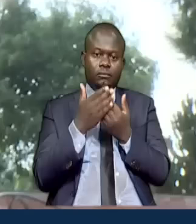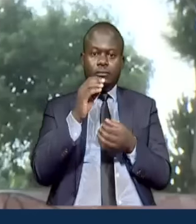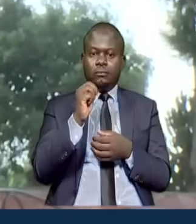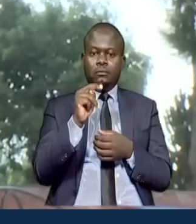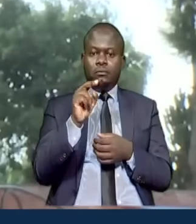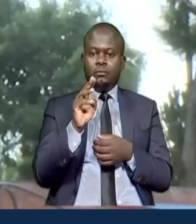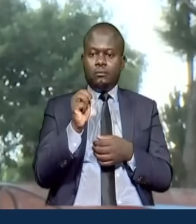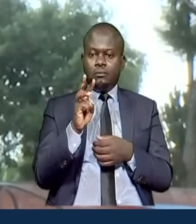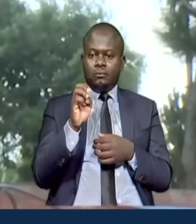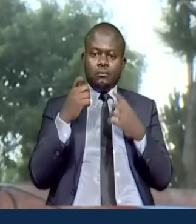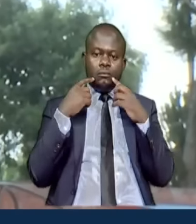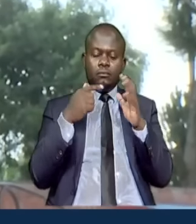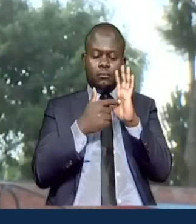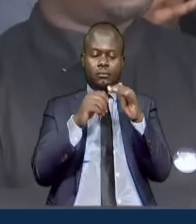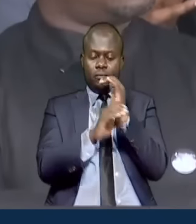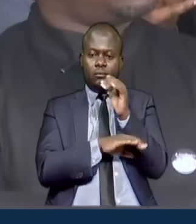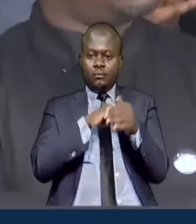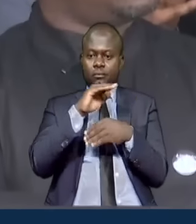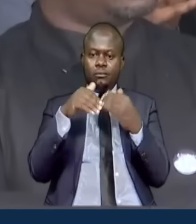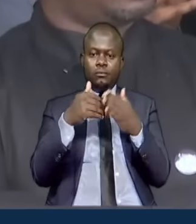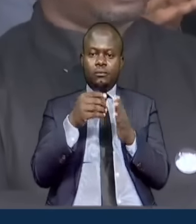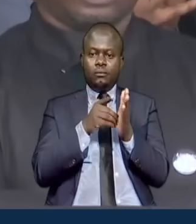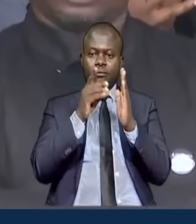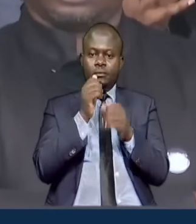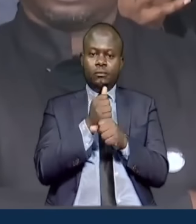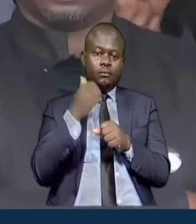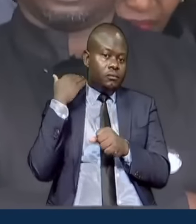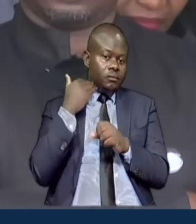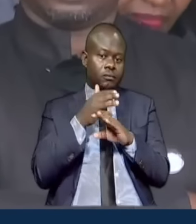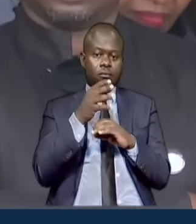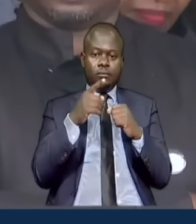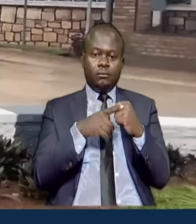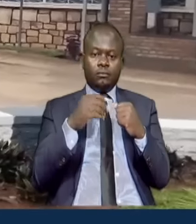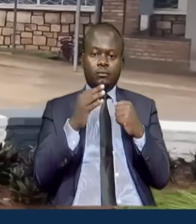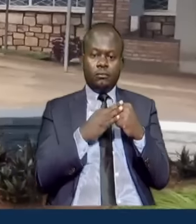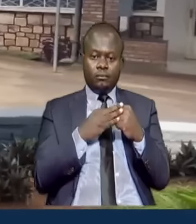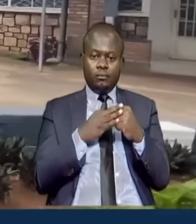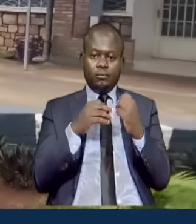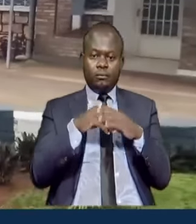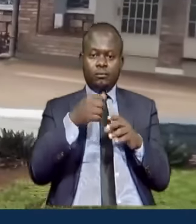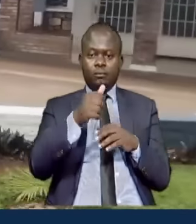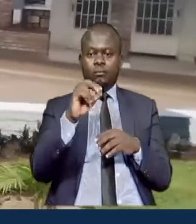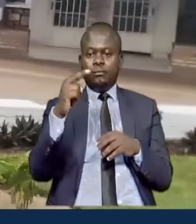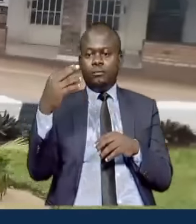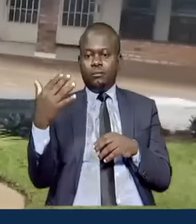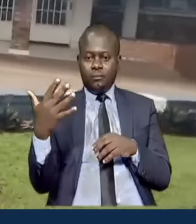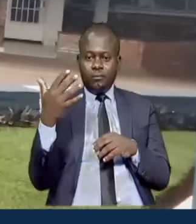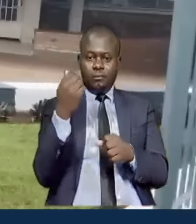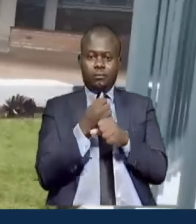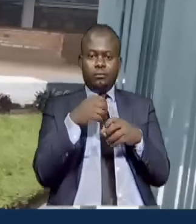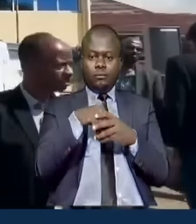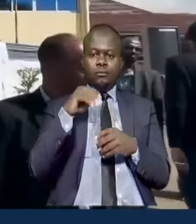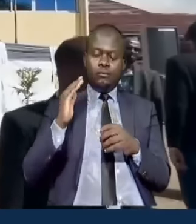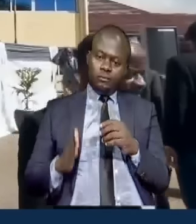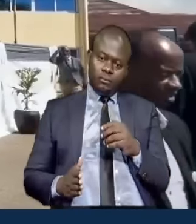MINUBUMWE bugaragaza ko mu gihugu hose abaganga bakoze Jenoside ari 68, muri bo 25 bayikoze muri